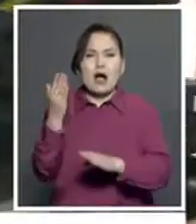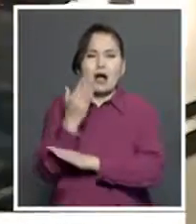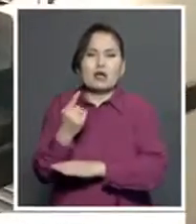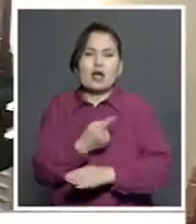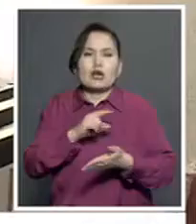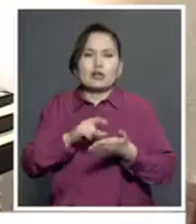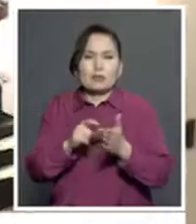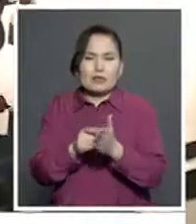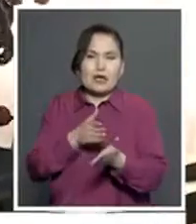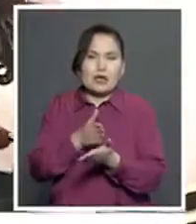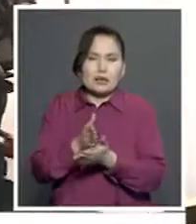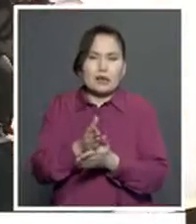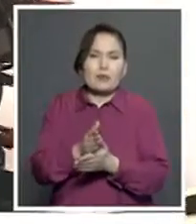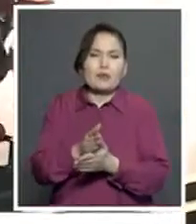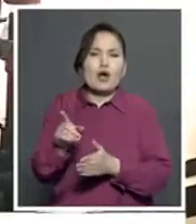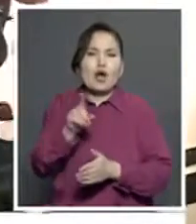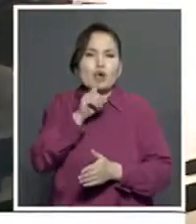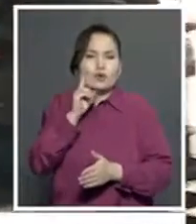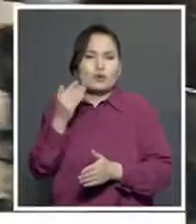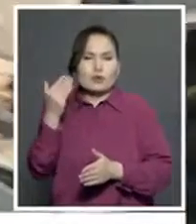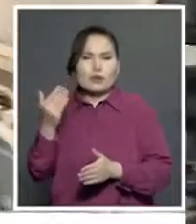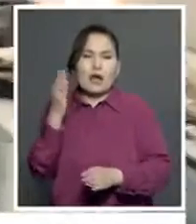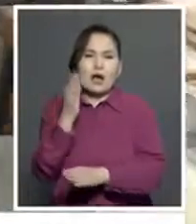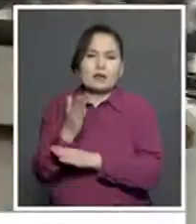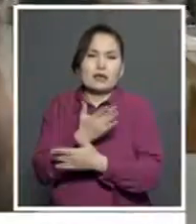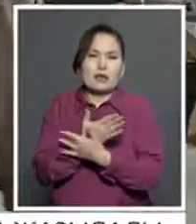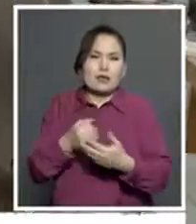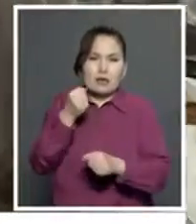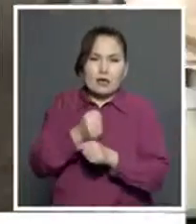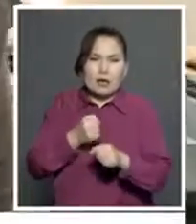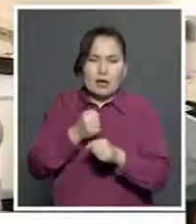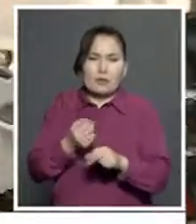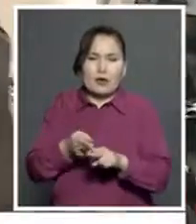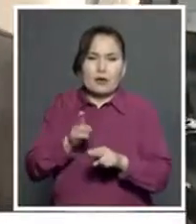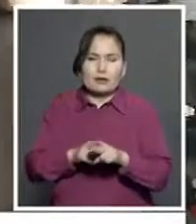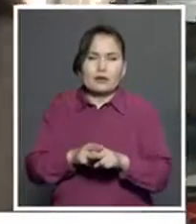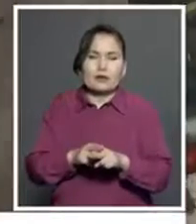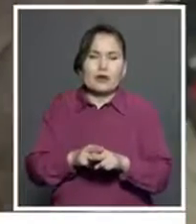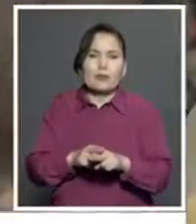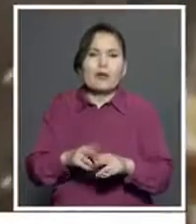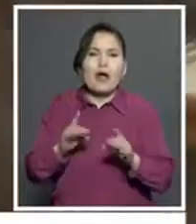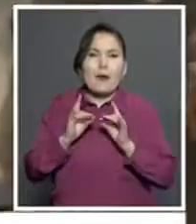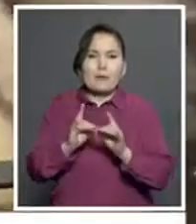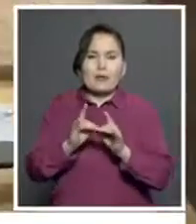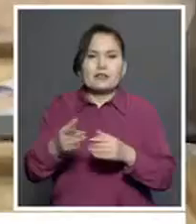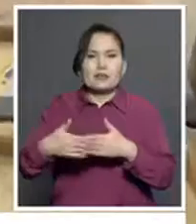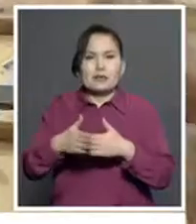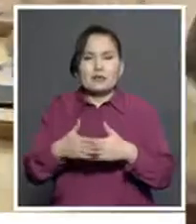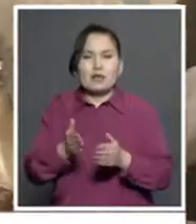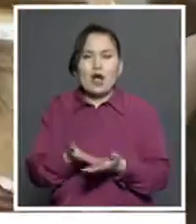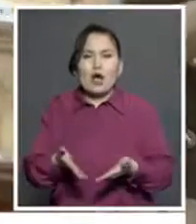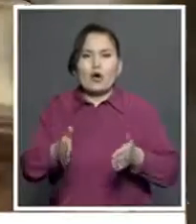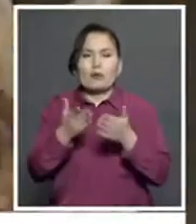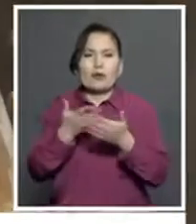мұндағы студенттер ағаштан түрлі заттарды жасайды. Мәселен, міне өздеріңіз көріп тұрғандай, астау, бесік, есік, құмыра сияқты